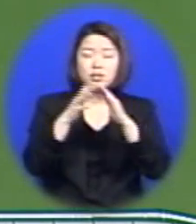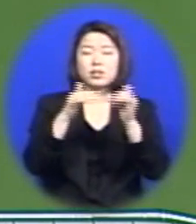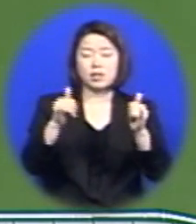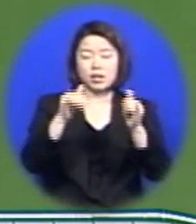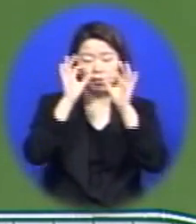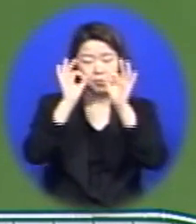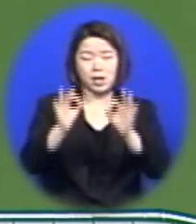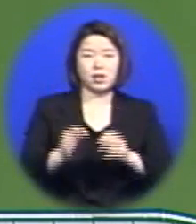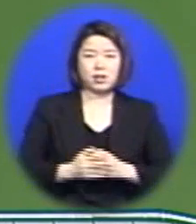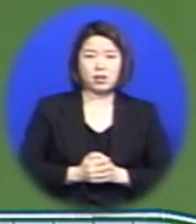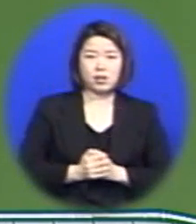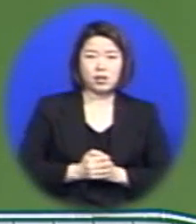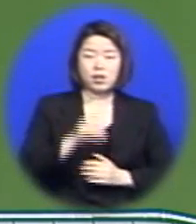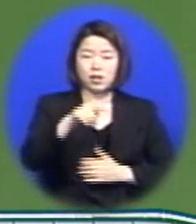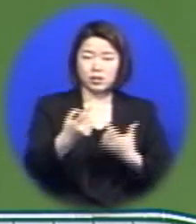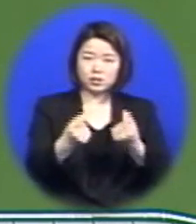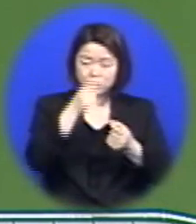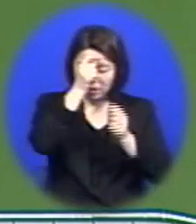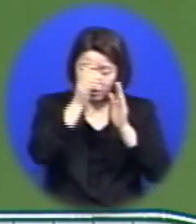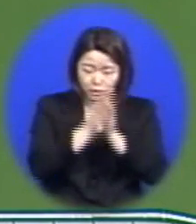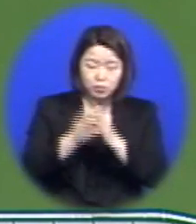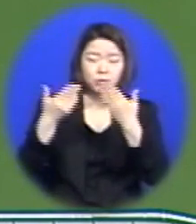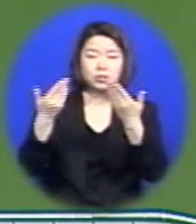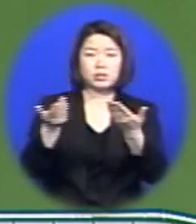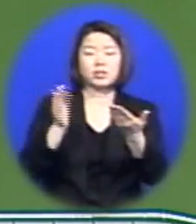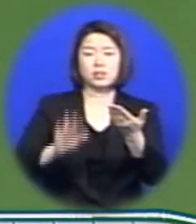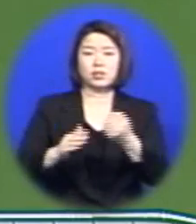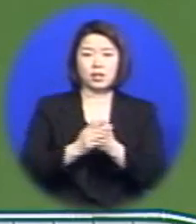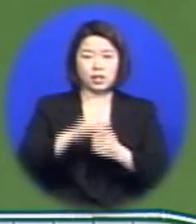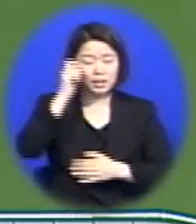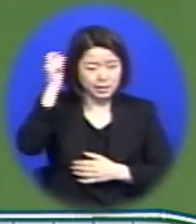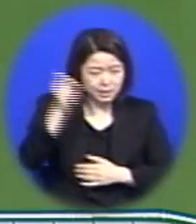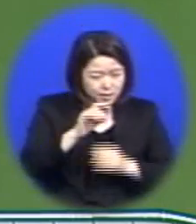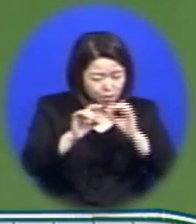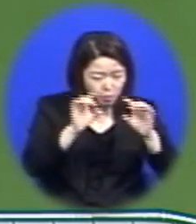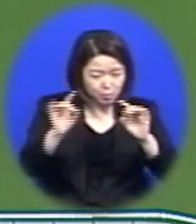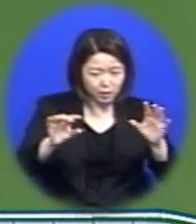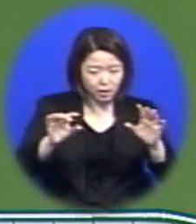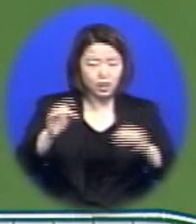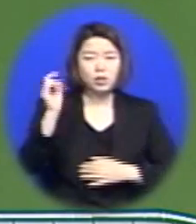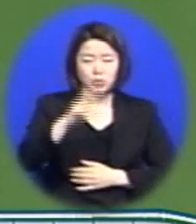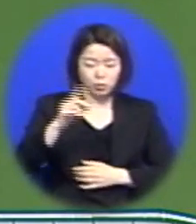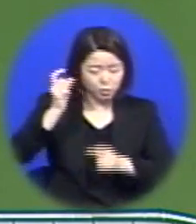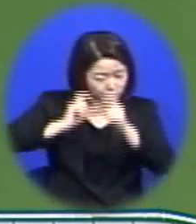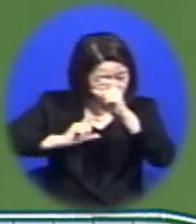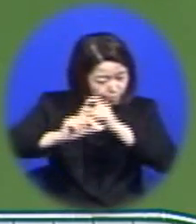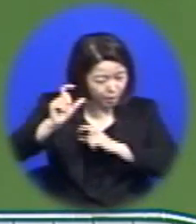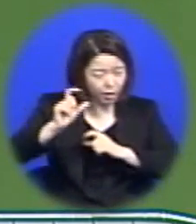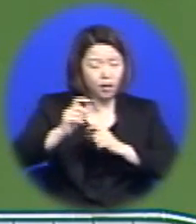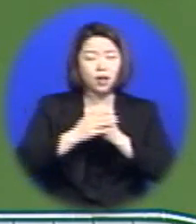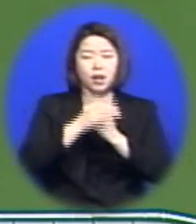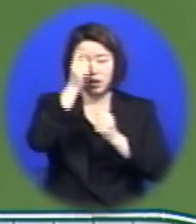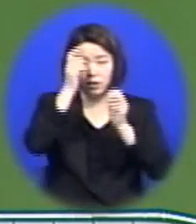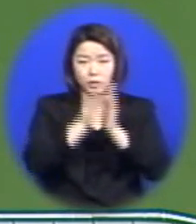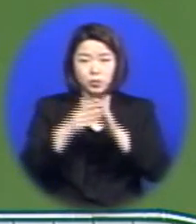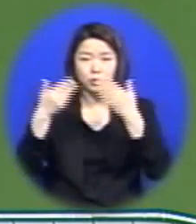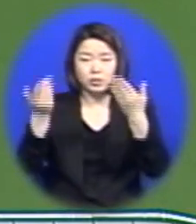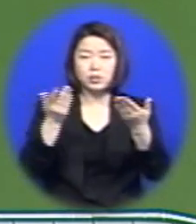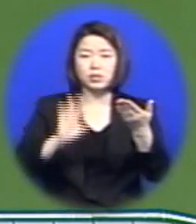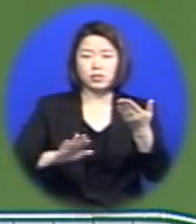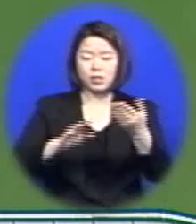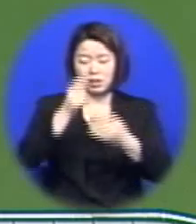있어요 그렇게 기도하는데 새벽마다 철회하면서 그렇게 기도하는데 응답이 없는